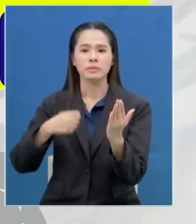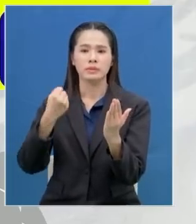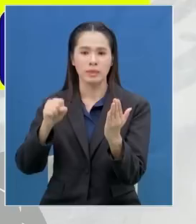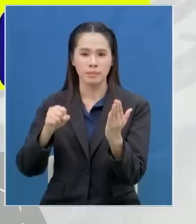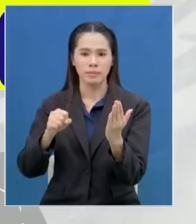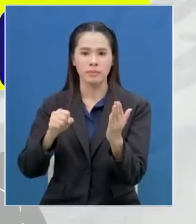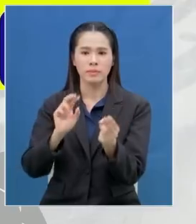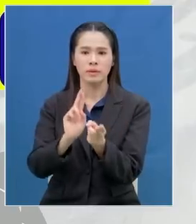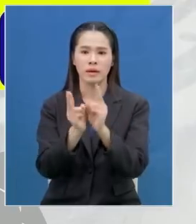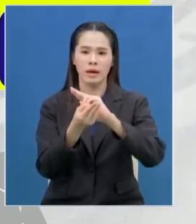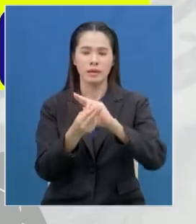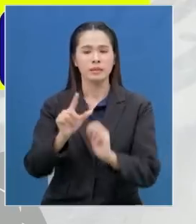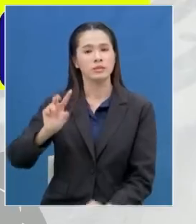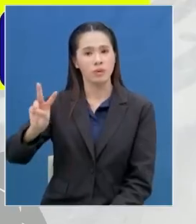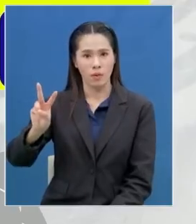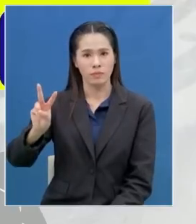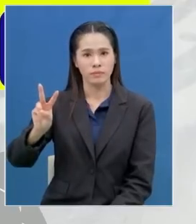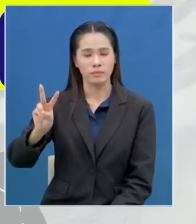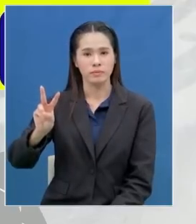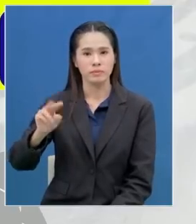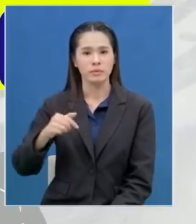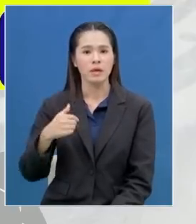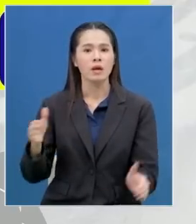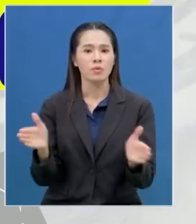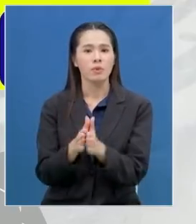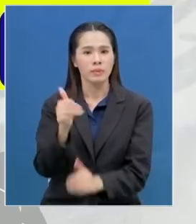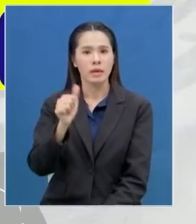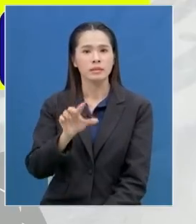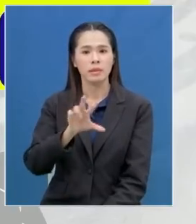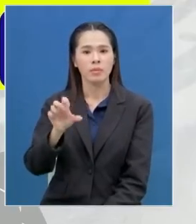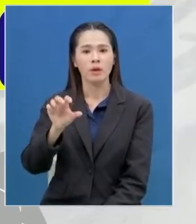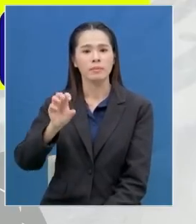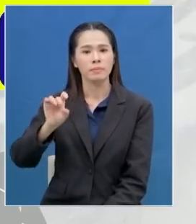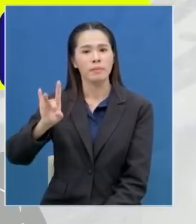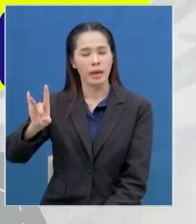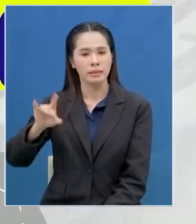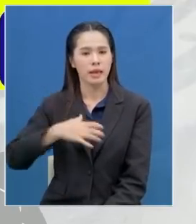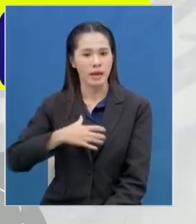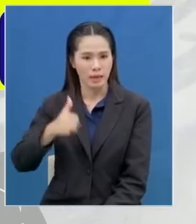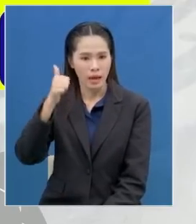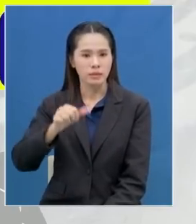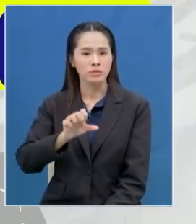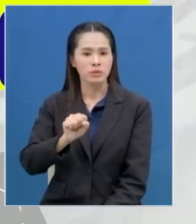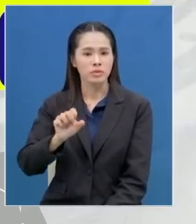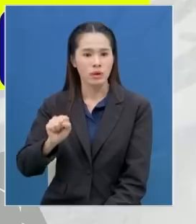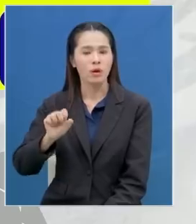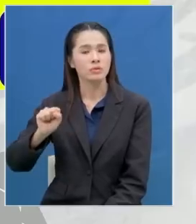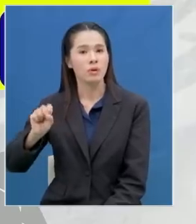และชาติพัฒนากล้าอีก 2เสียงมันจะรวมกันได้ทั้งหมด 38เสียงก็ยังต้องการเสียง